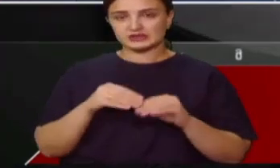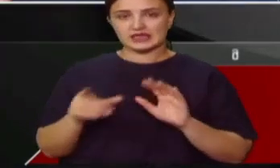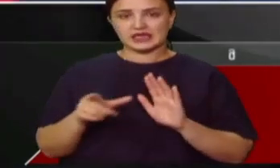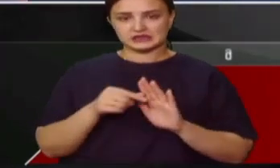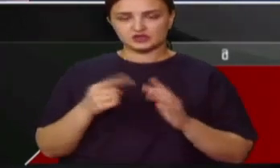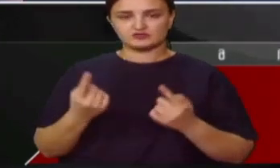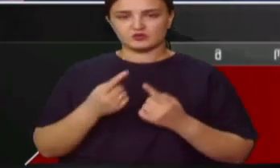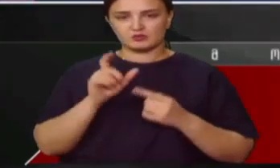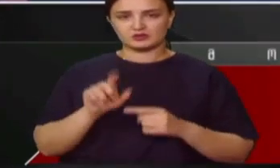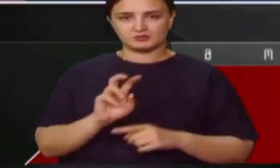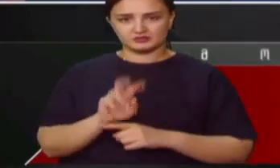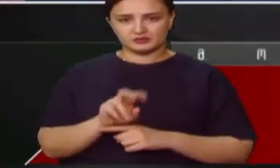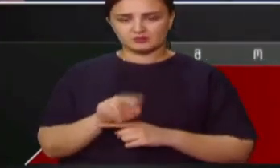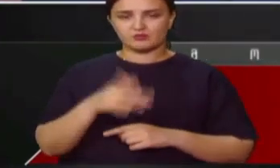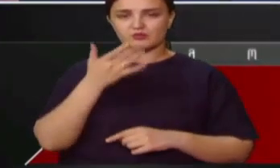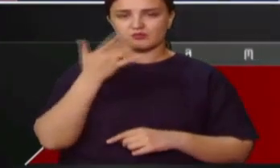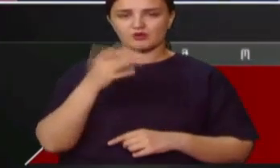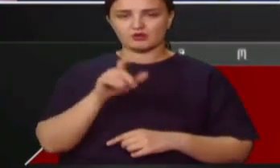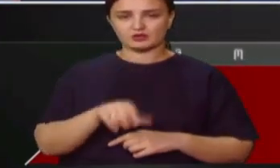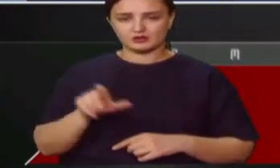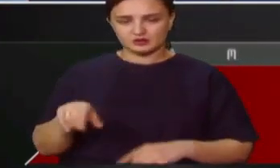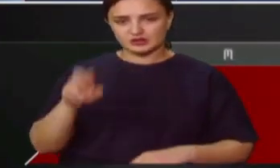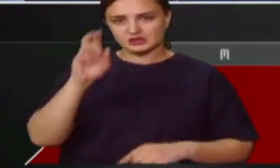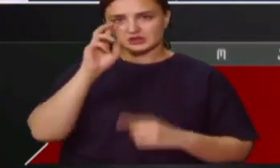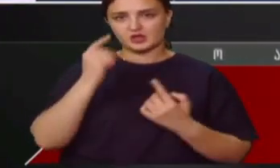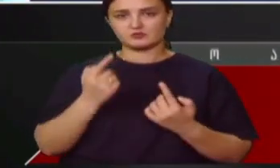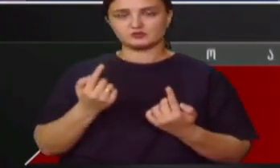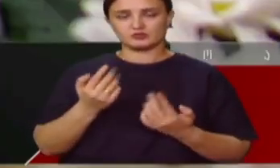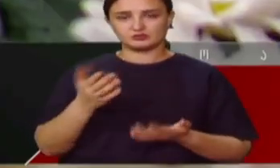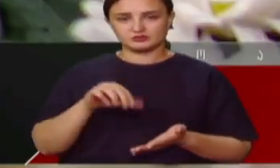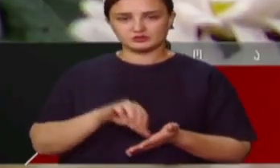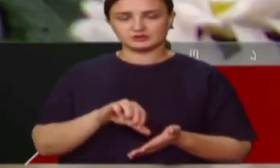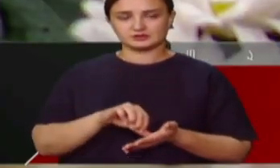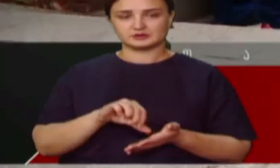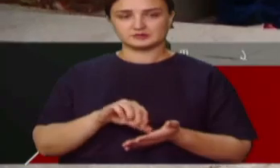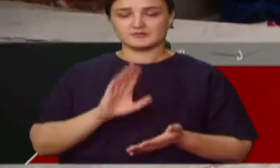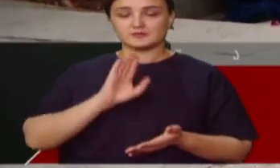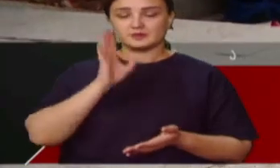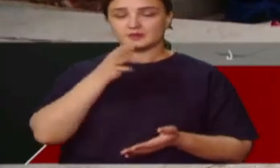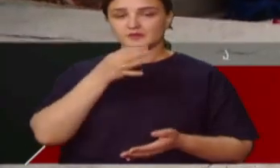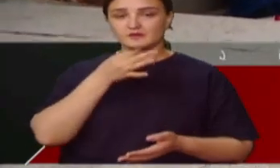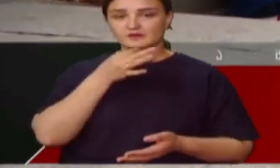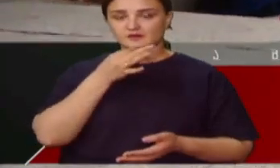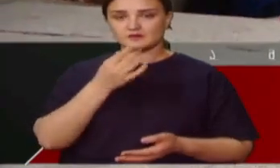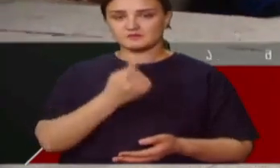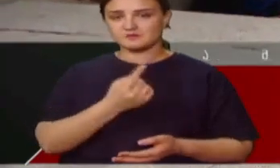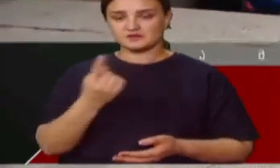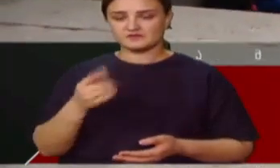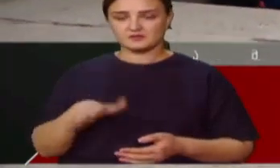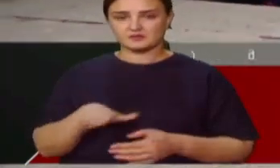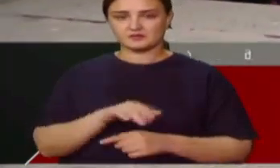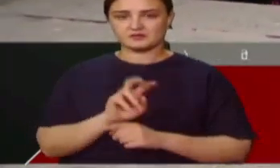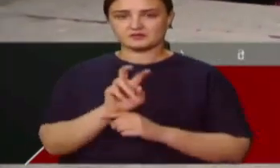რიგითი ადამიანები, პოლიტიკოსები, ასევე საქართველოს ხელისუფლების წევრები, წარმომადგენლები. დილით ადრიანეთ ერთ-ერთი პირველი, ვინც